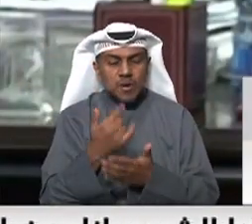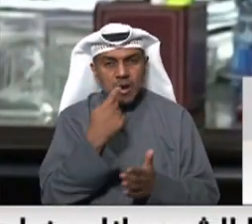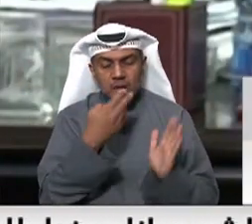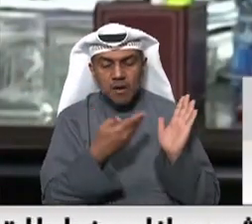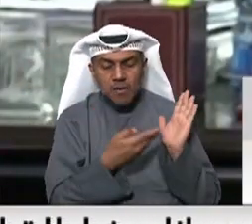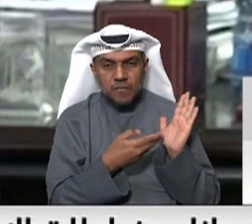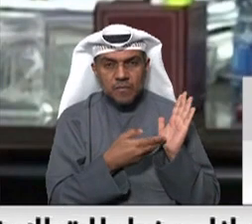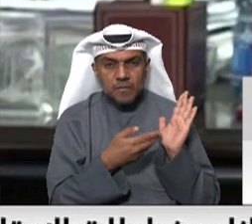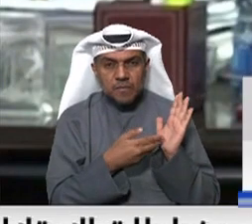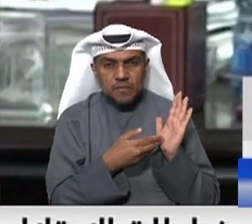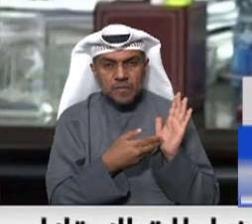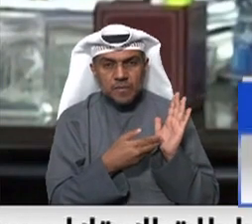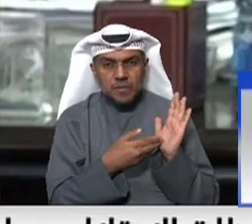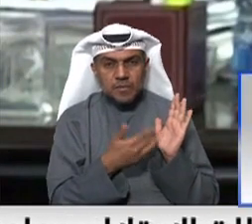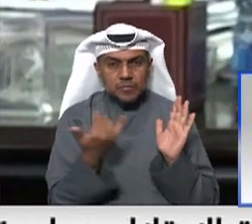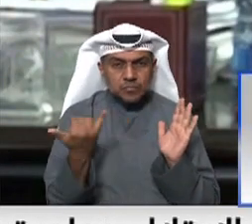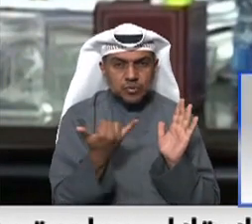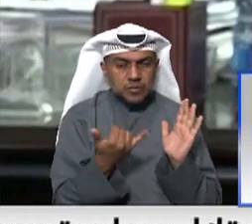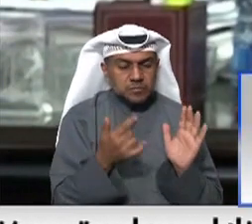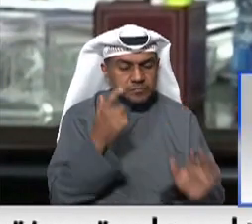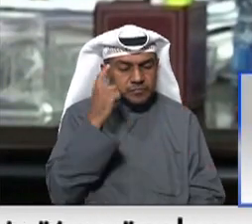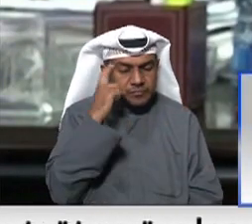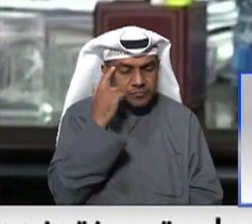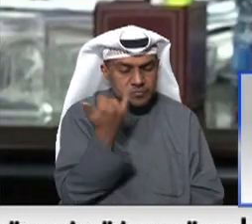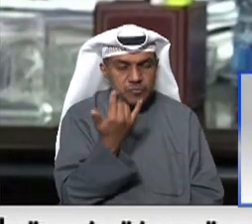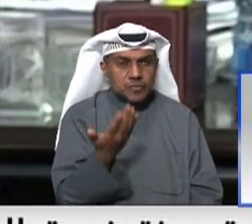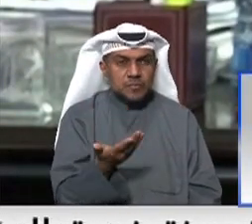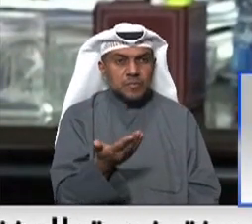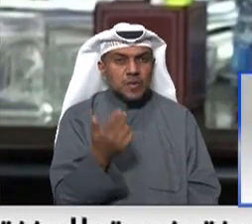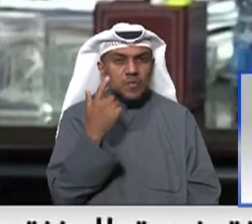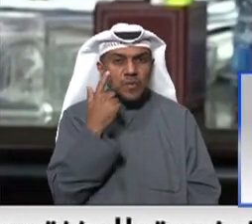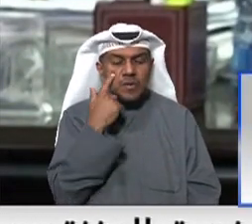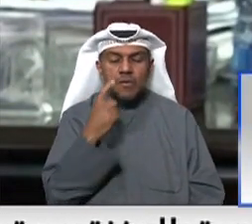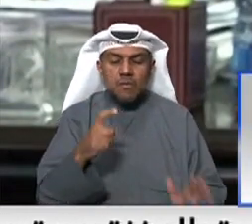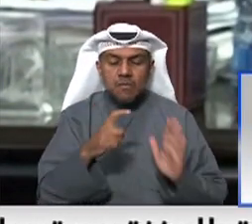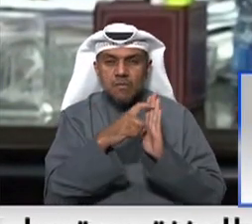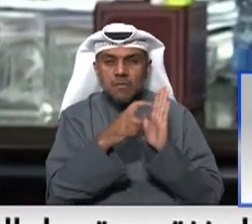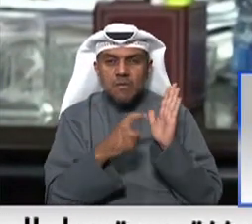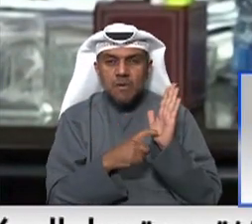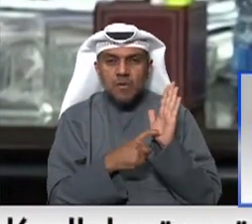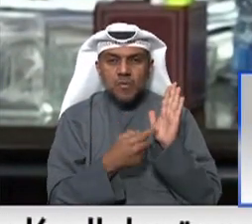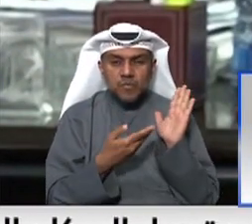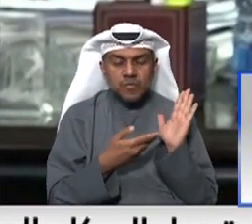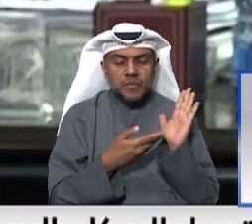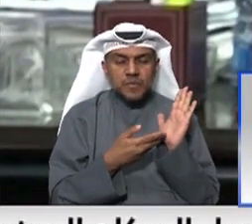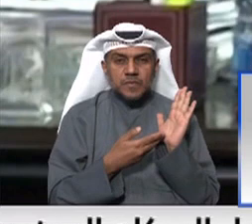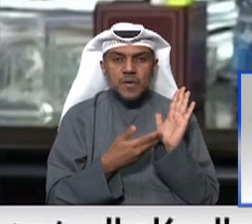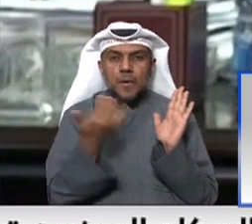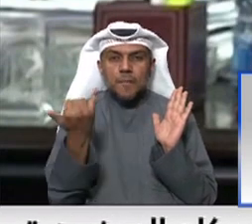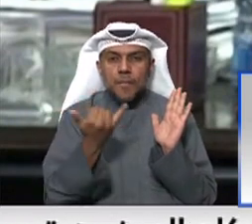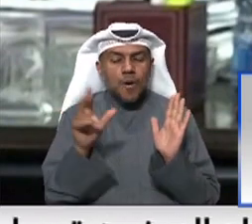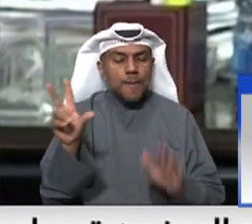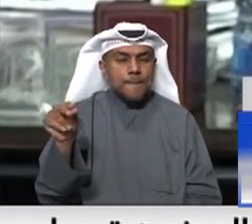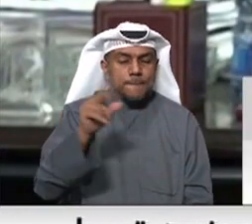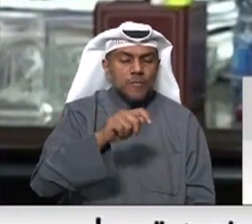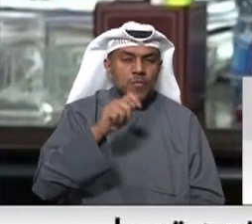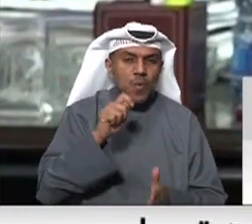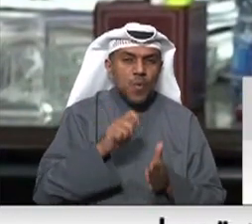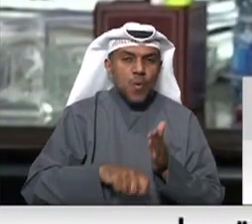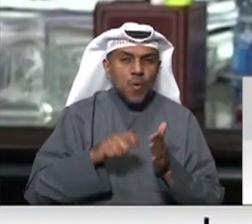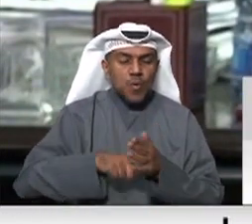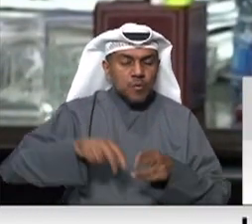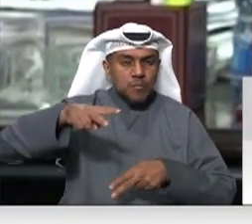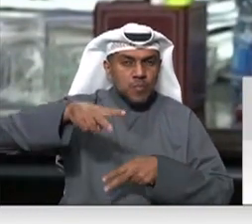قضايا الامور المستعجله من تدابير مؤقته يتمتع بقيمه قانونيه هامه جدا كما هو الحكم القضائي واسرائيل